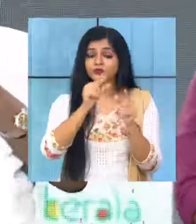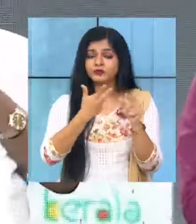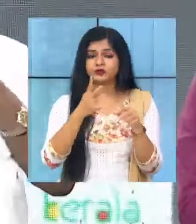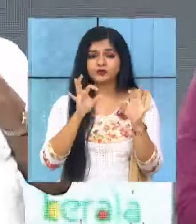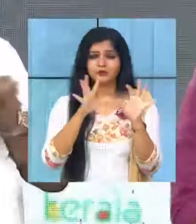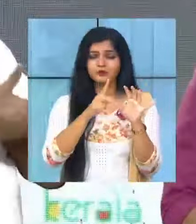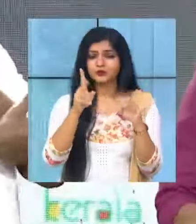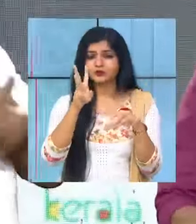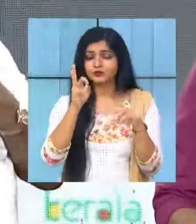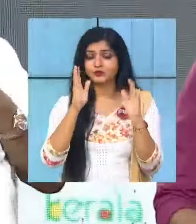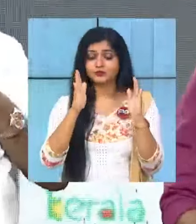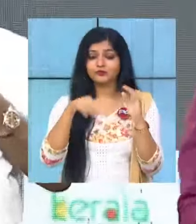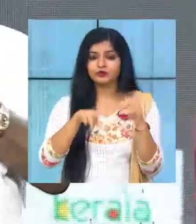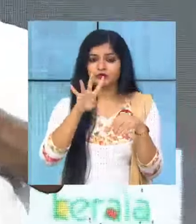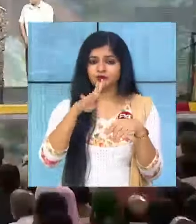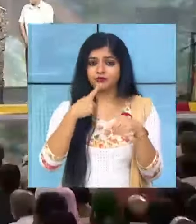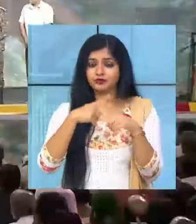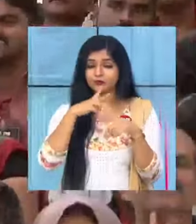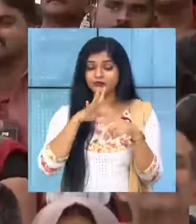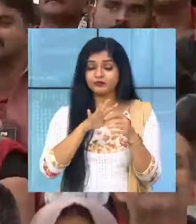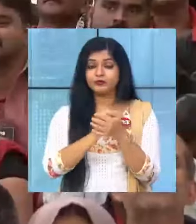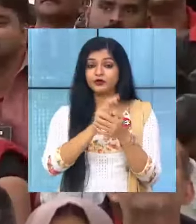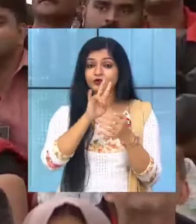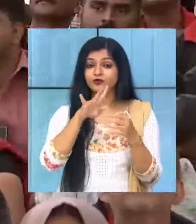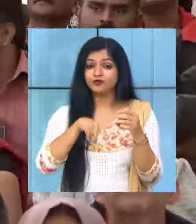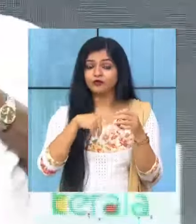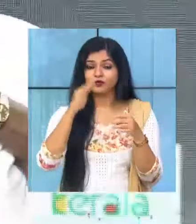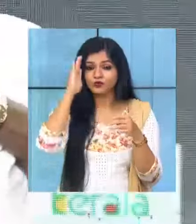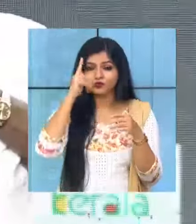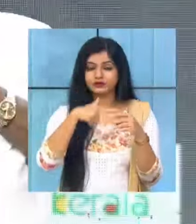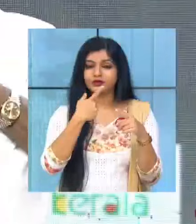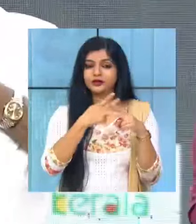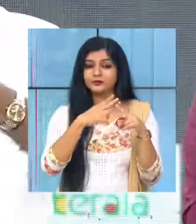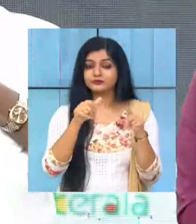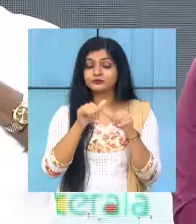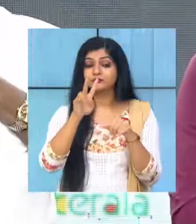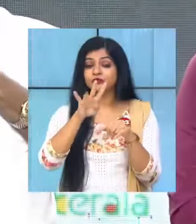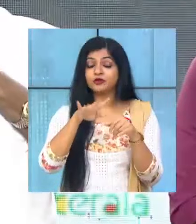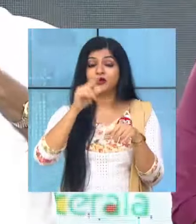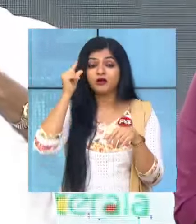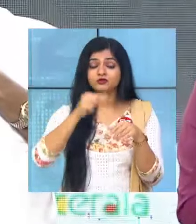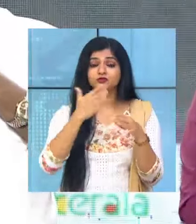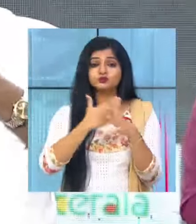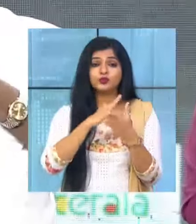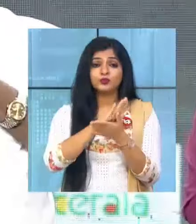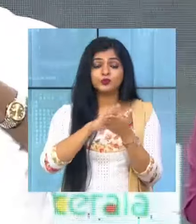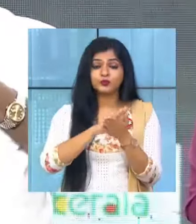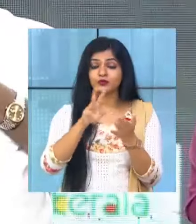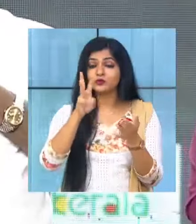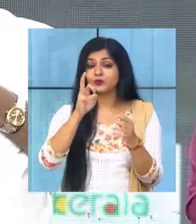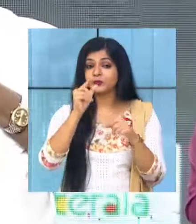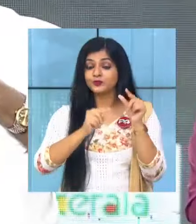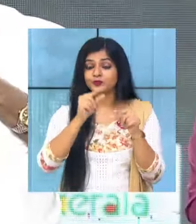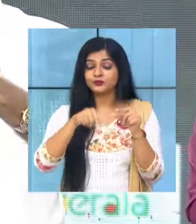പേർക്ക് 24 എന്നാണ് ഇവിടെ സൂചിപ്പിച്ചത് 24 എന്ന പേര് അതായത് അത്യാവശ്യമായി തൊഴിൽ വേണ്ട 30 പേർക്ക്